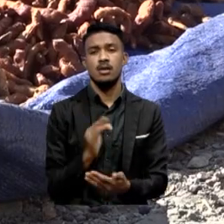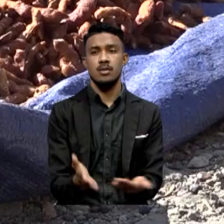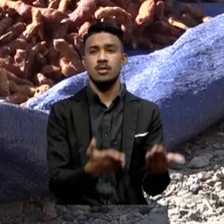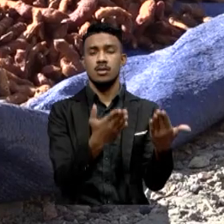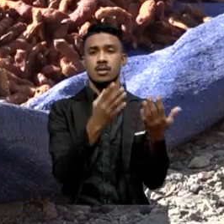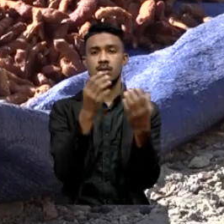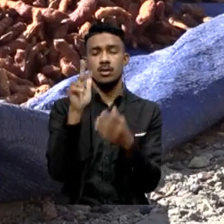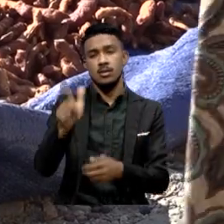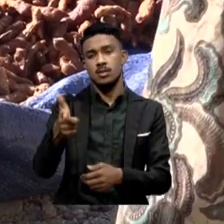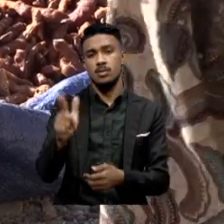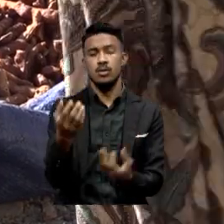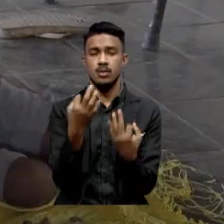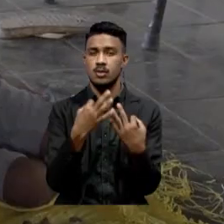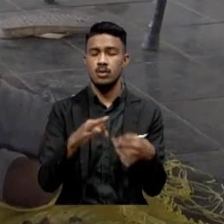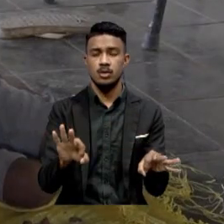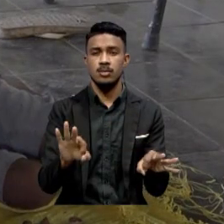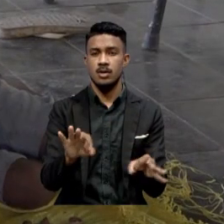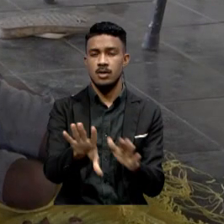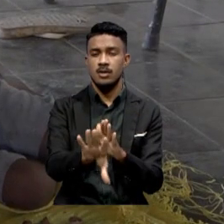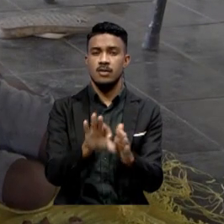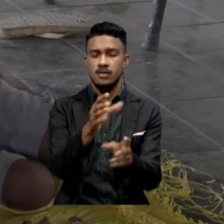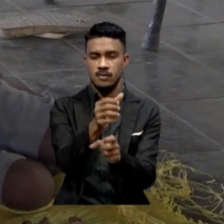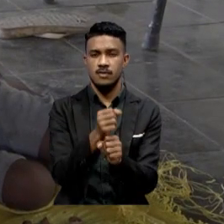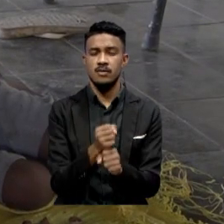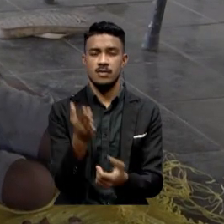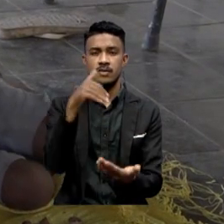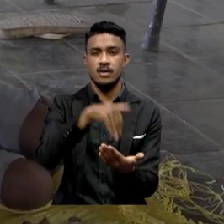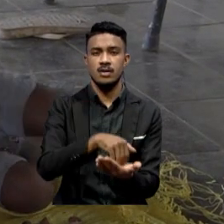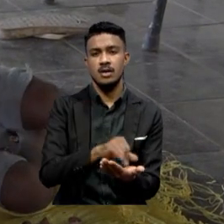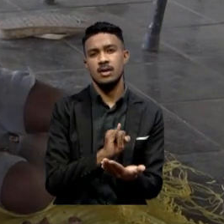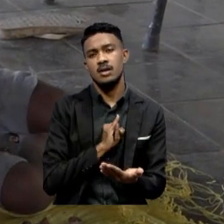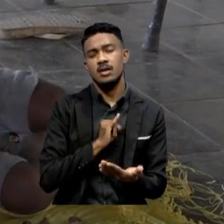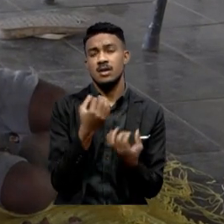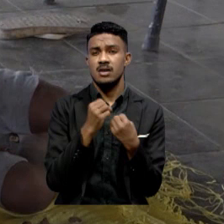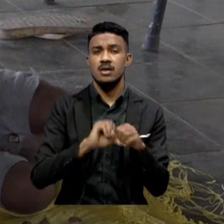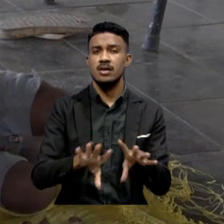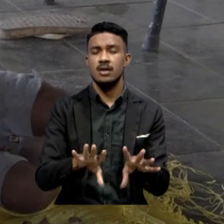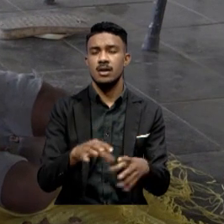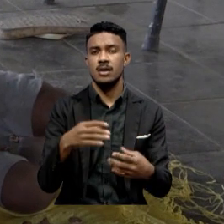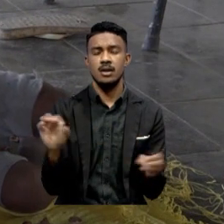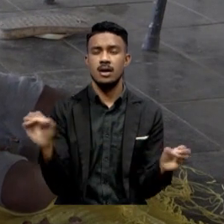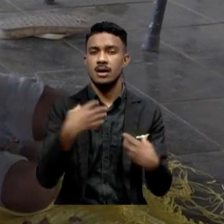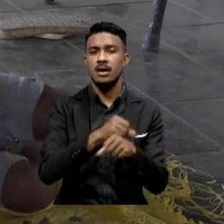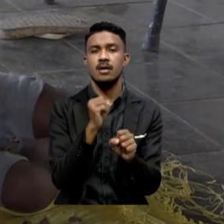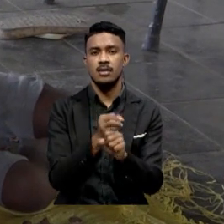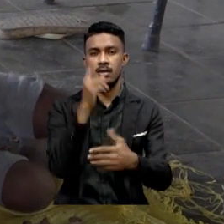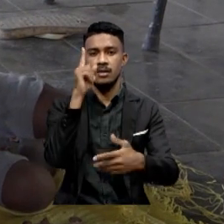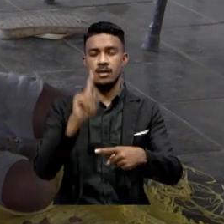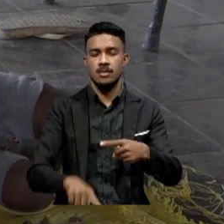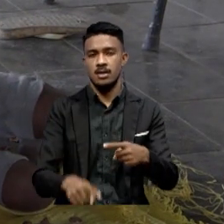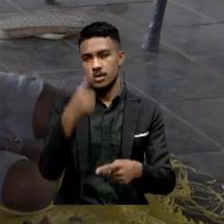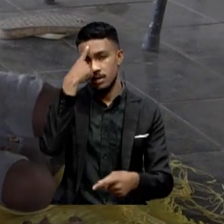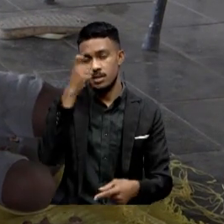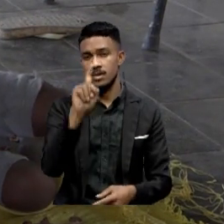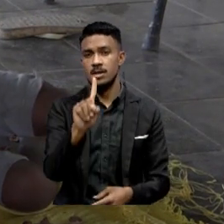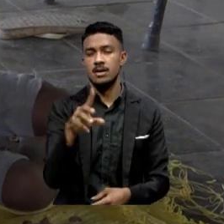Ne far hutu dia mau me 45. Atu be itan oi nanti itan la kon ne dan ne la halu mus la be. Tambah ida ne ita tu